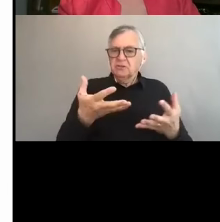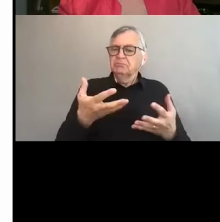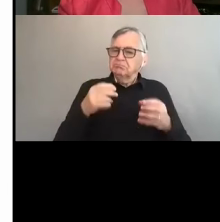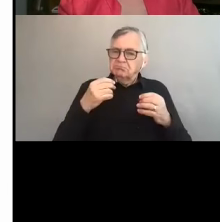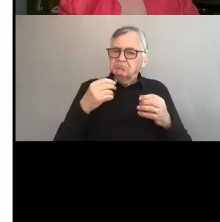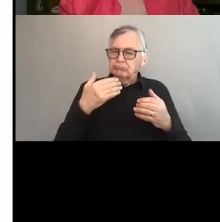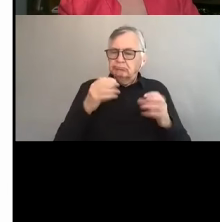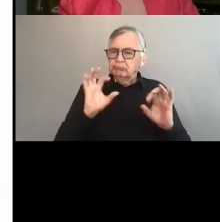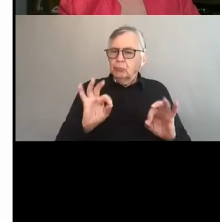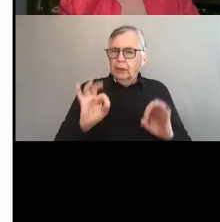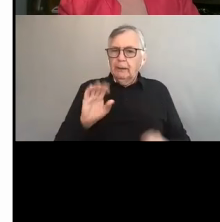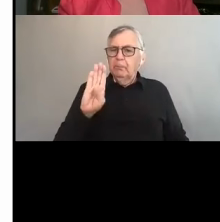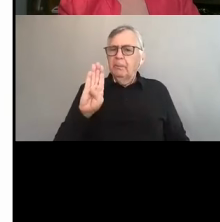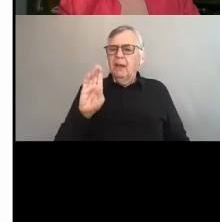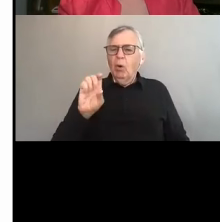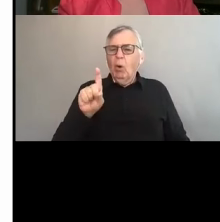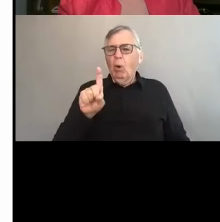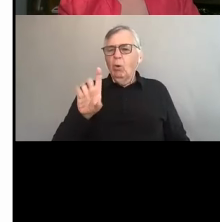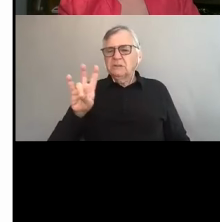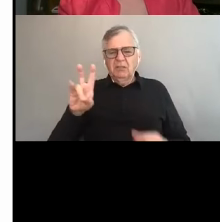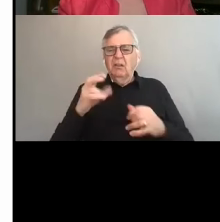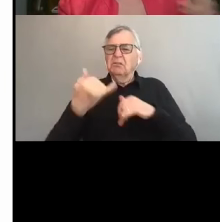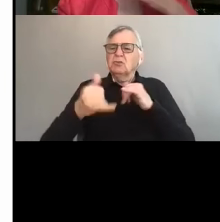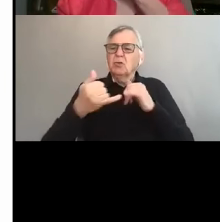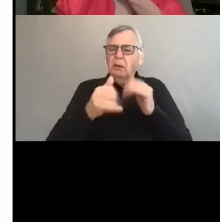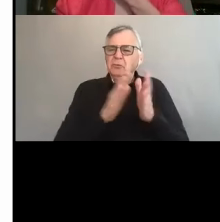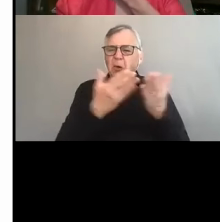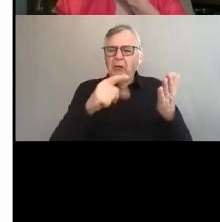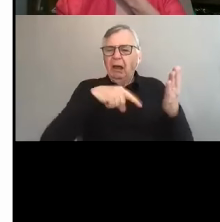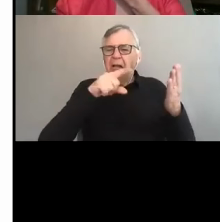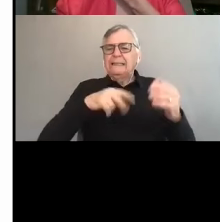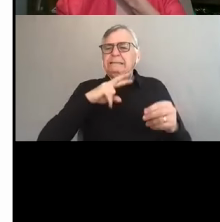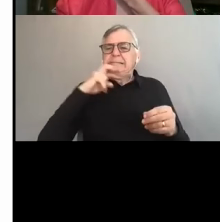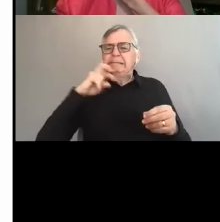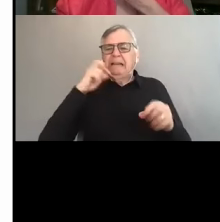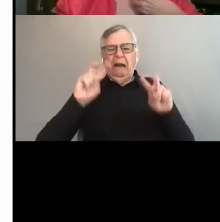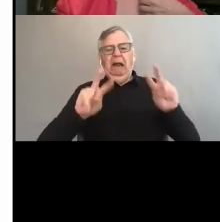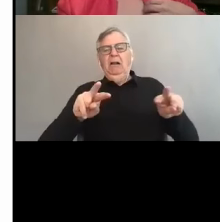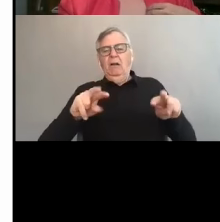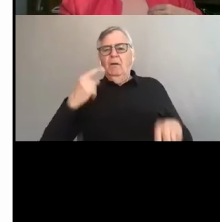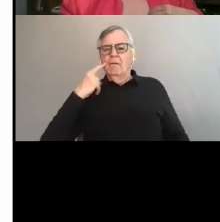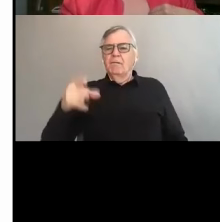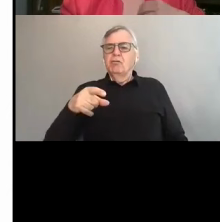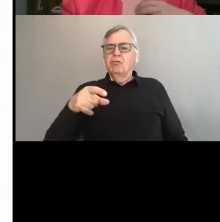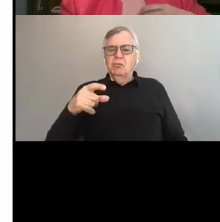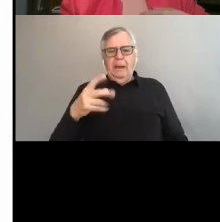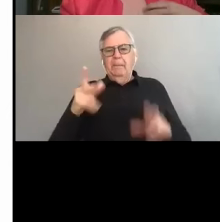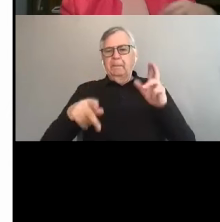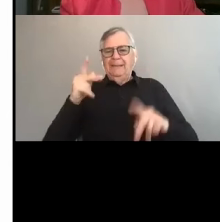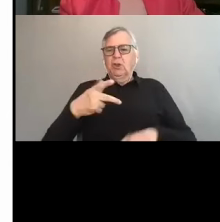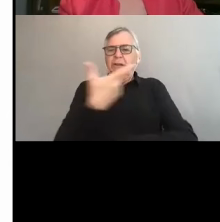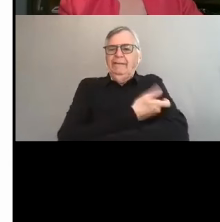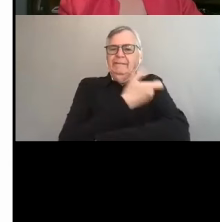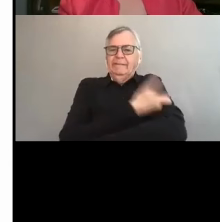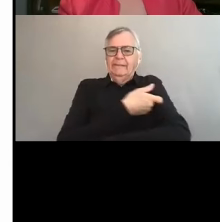B117, même si vous avez vu dans les journaux en fin de semaine qu'en Israël, ils ont vu que des gens qui avaient été